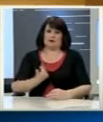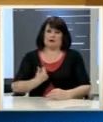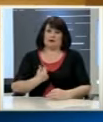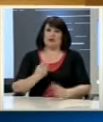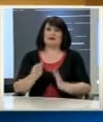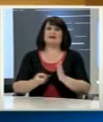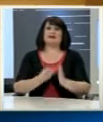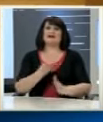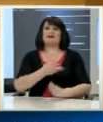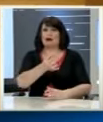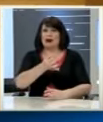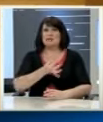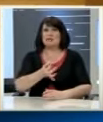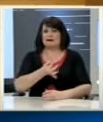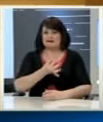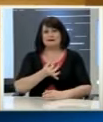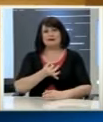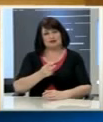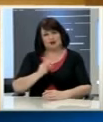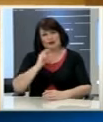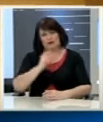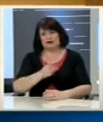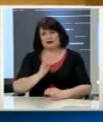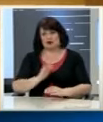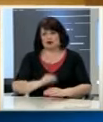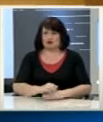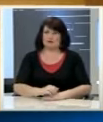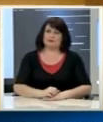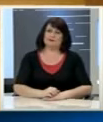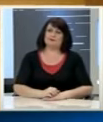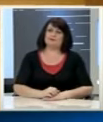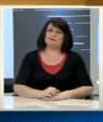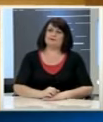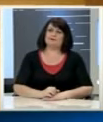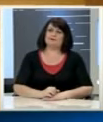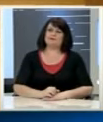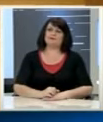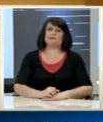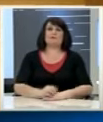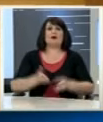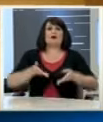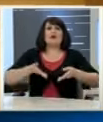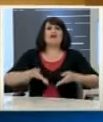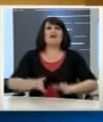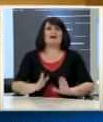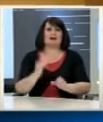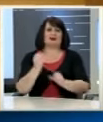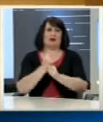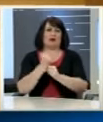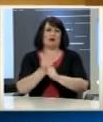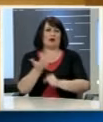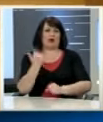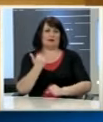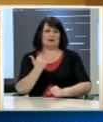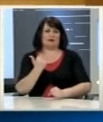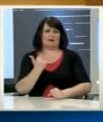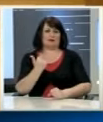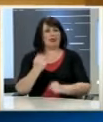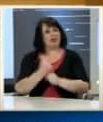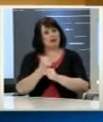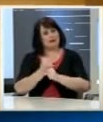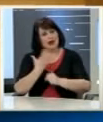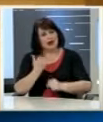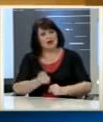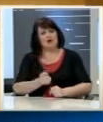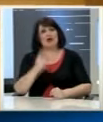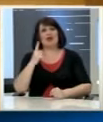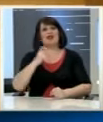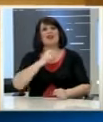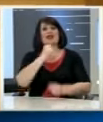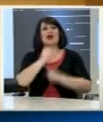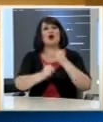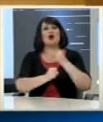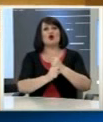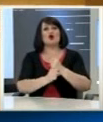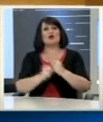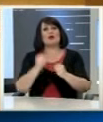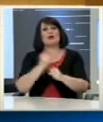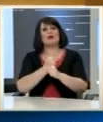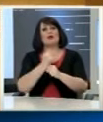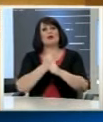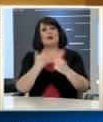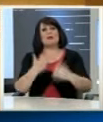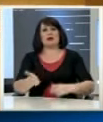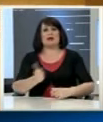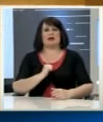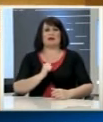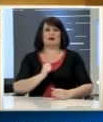φορά που την κάνετε δεν γεννήθηκαν επάγγελμα κύριε τσίπα έχω δουλέψει 10 χρόνια στον